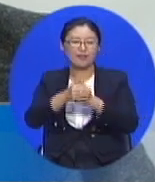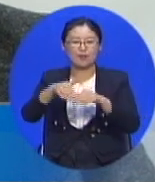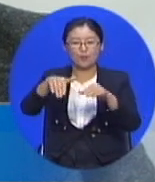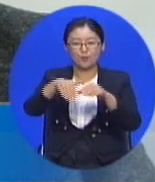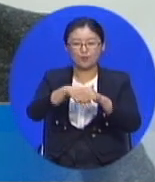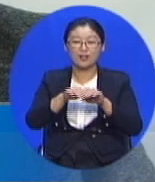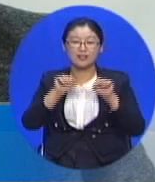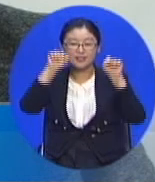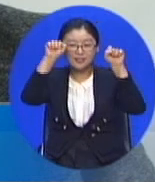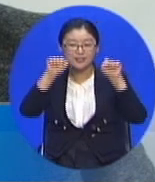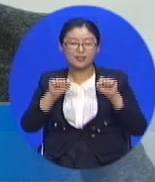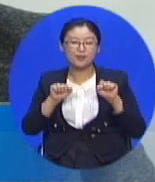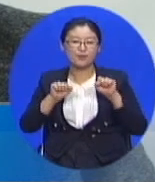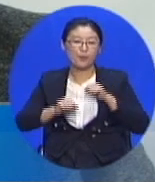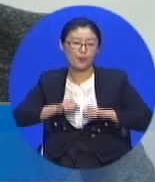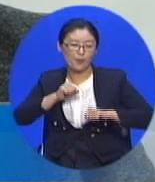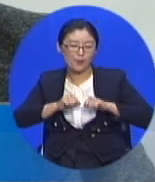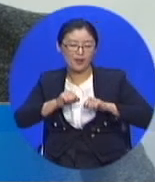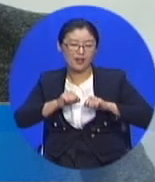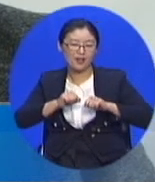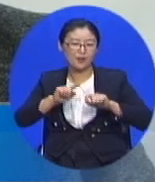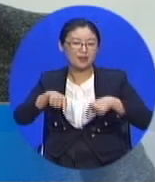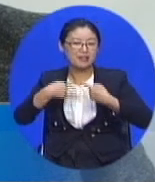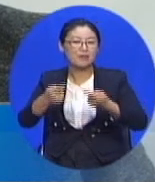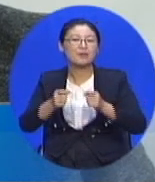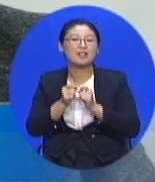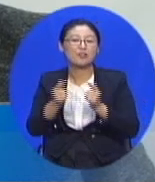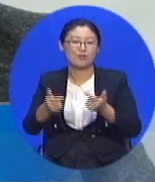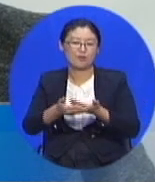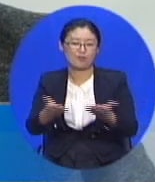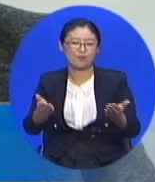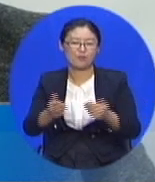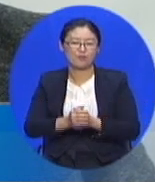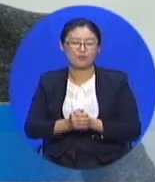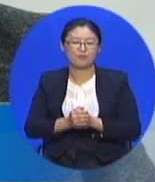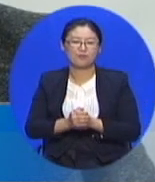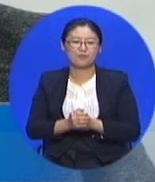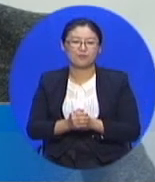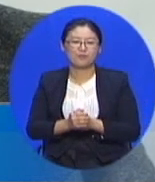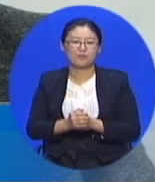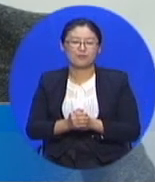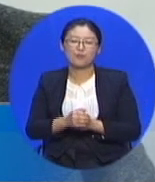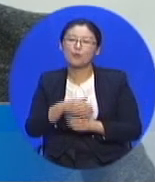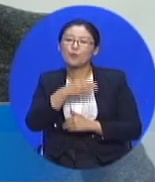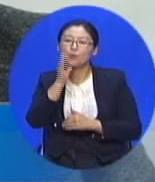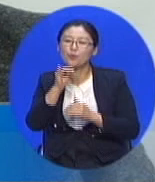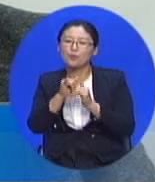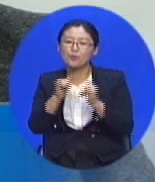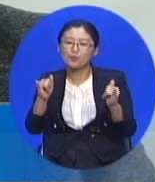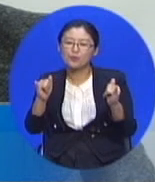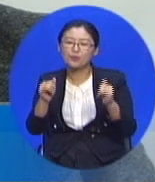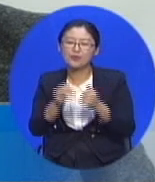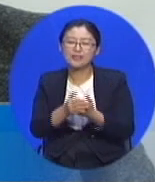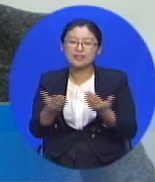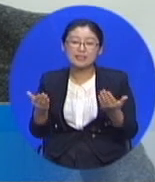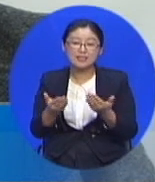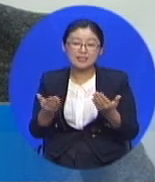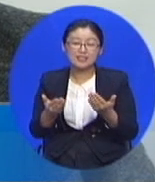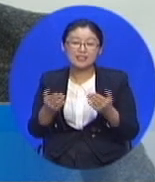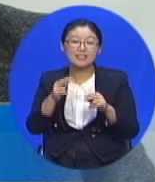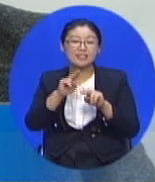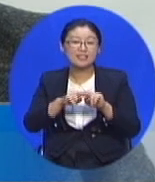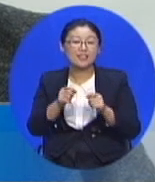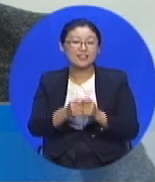아니면 체육활동에도 똑같이 해줄 수 있는 자존감 세우기. 그 다음에 노인들에게는 일자리 중출을